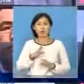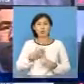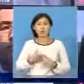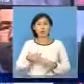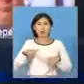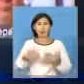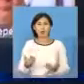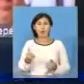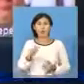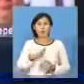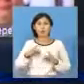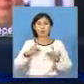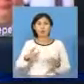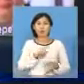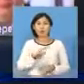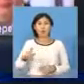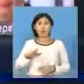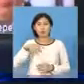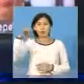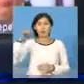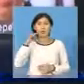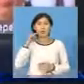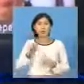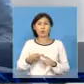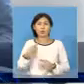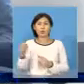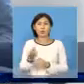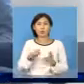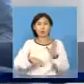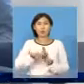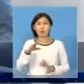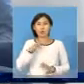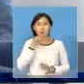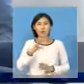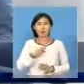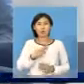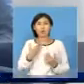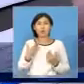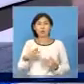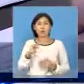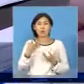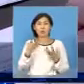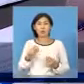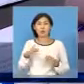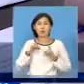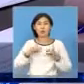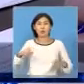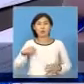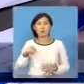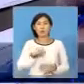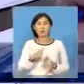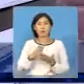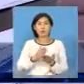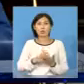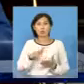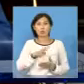қаулы қабылданып, мереке болып белгіленуі қазақ әдебиетінің тағы бір белеске көтерілгендігі. Алайда Абай күні мерекесінің өз